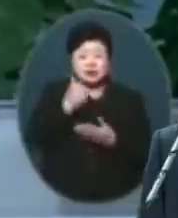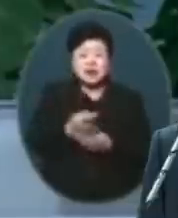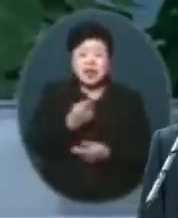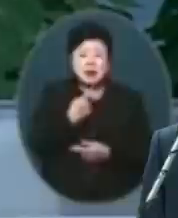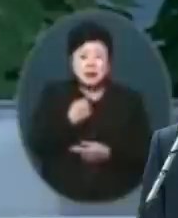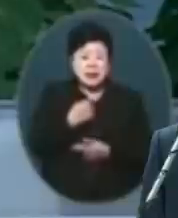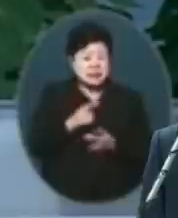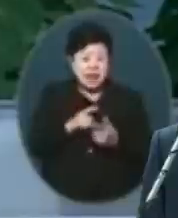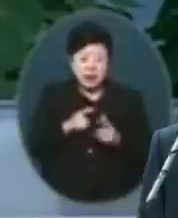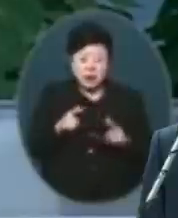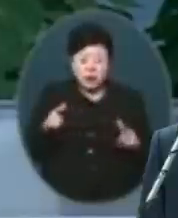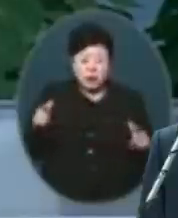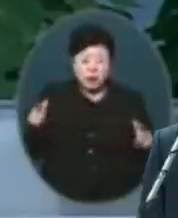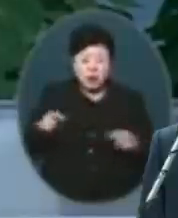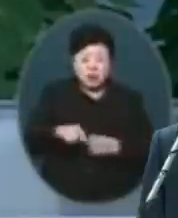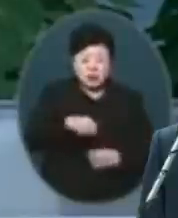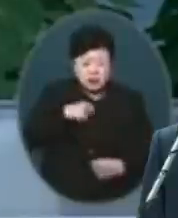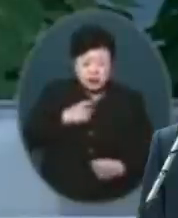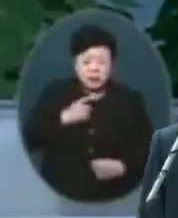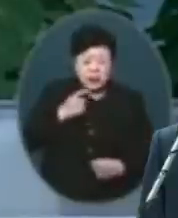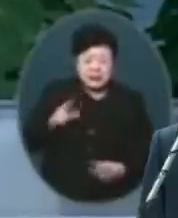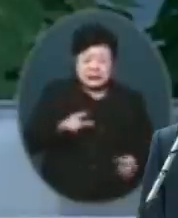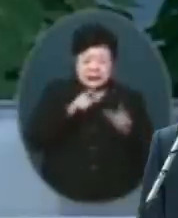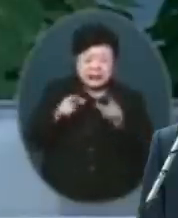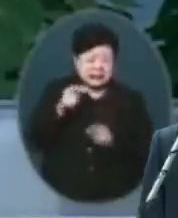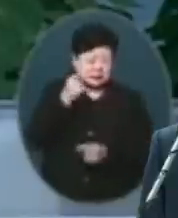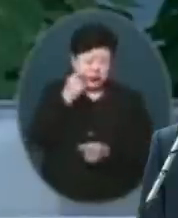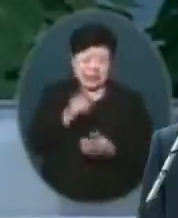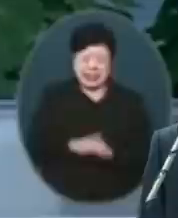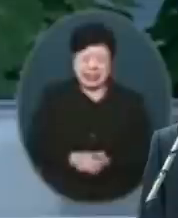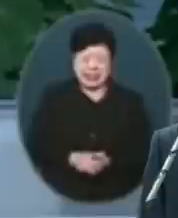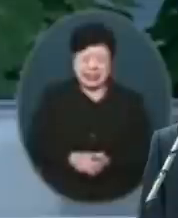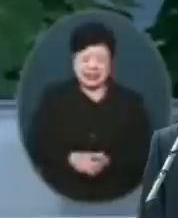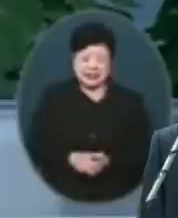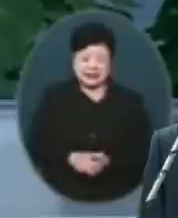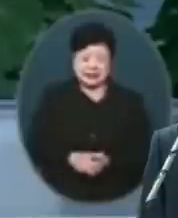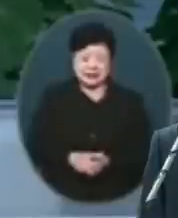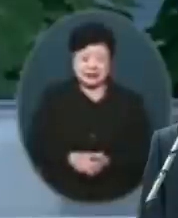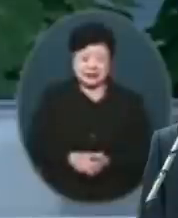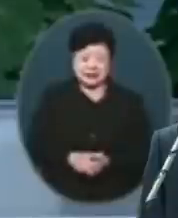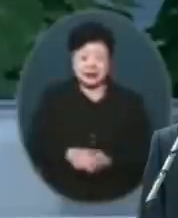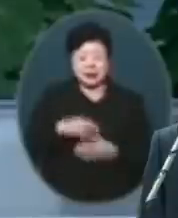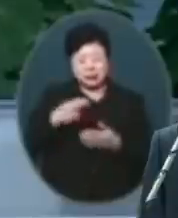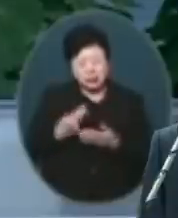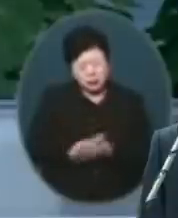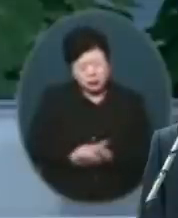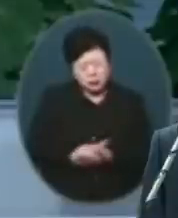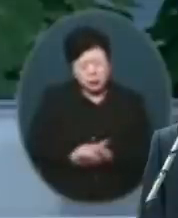죄를 짓지 않고 의롭게만 살 수가 없습니다. 자꾸 넘어지고